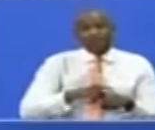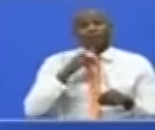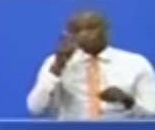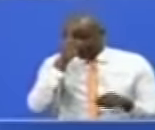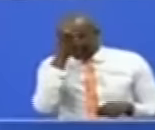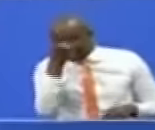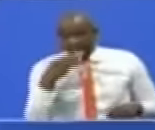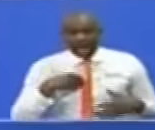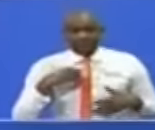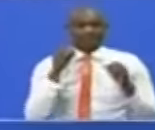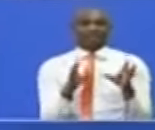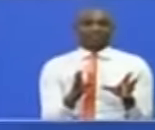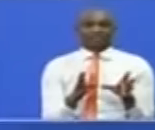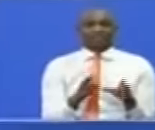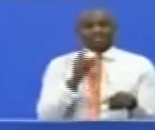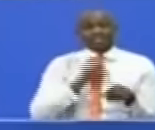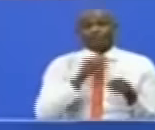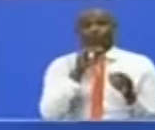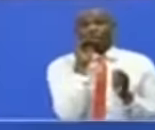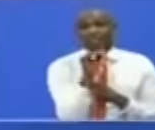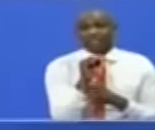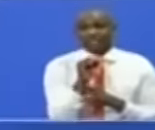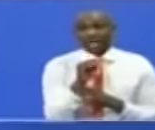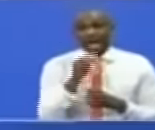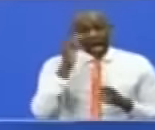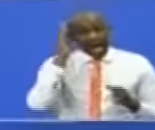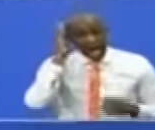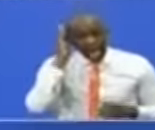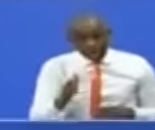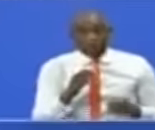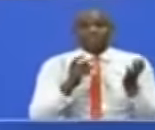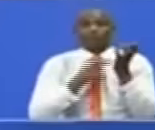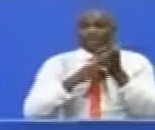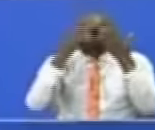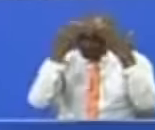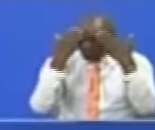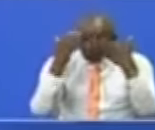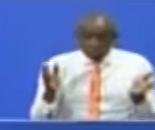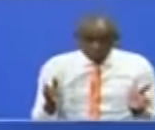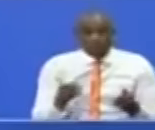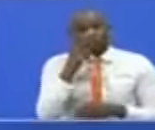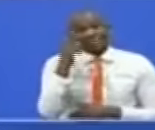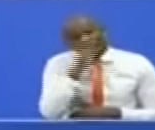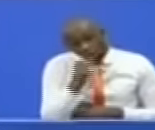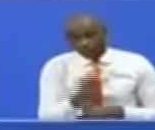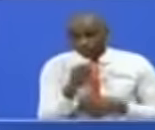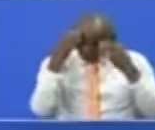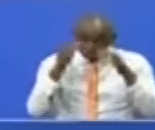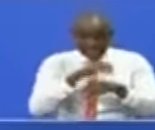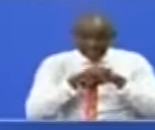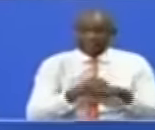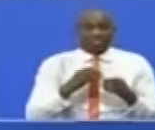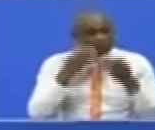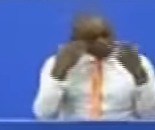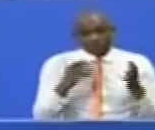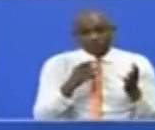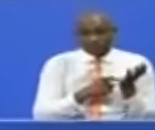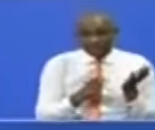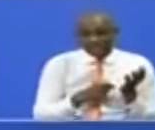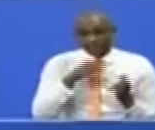hapo Kiganjo. Na ukienda kumuuliza habari yako kwa Kiswahili aelewi. Hata jamaa mwenye ako miaka 20 ajui Kiswahili wala ajui Kizungu. Kwa hivyo nafikiria